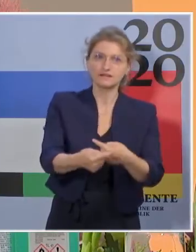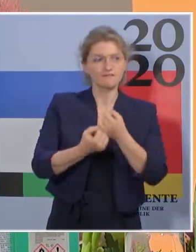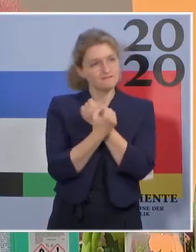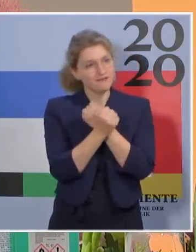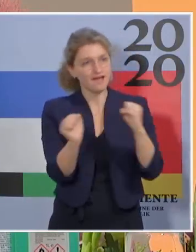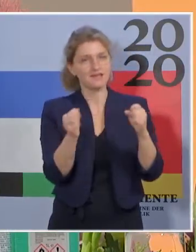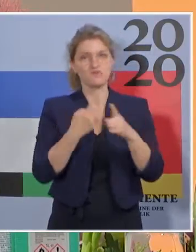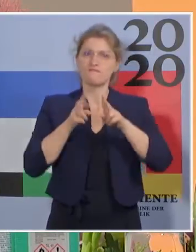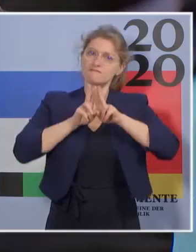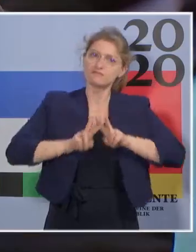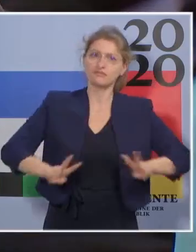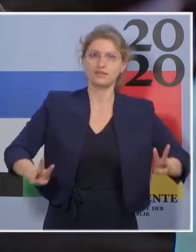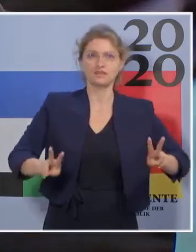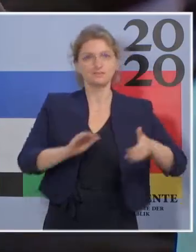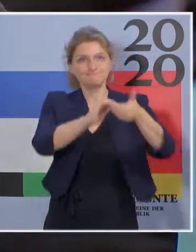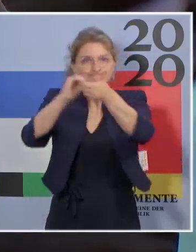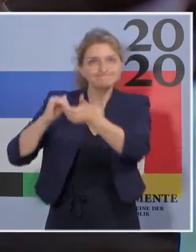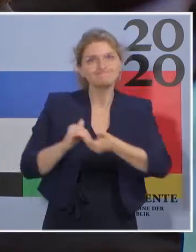und geeinten Europa.